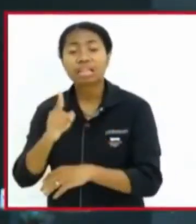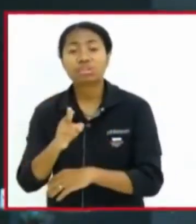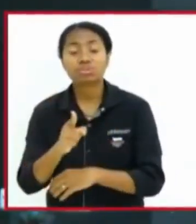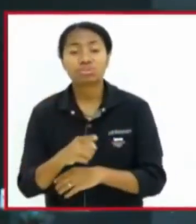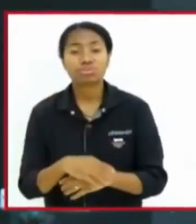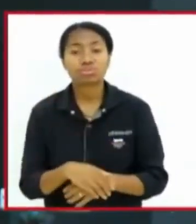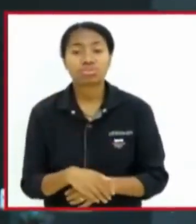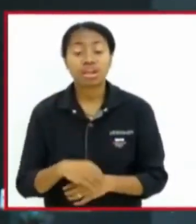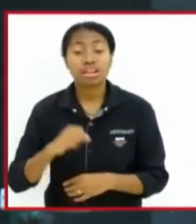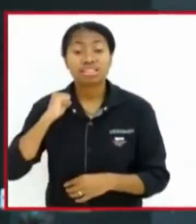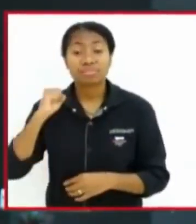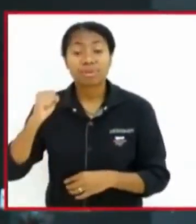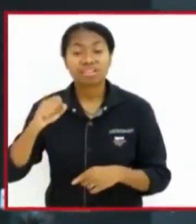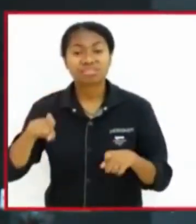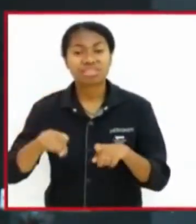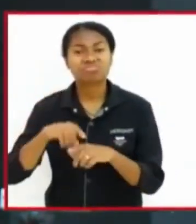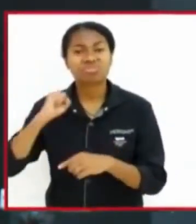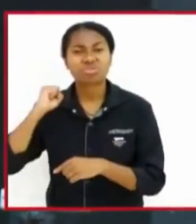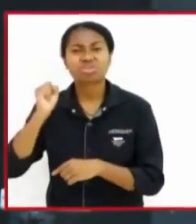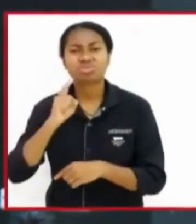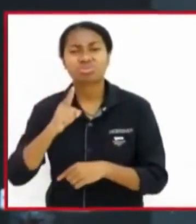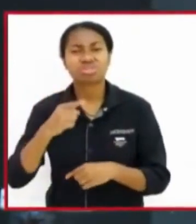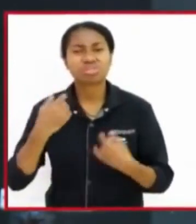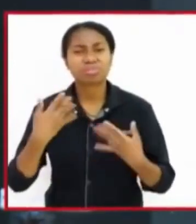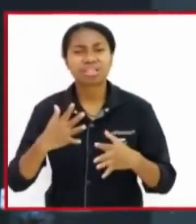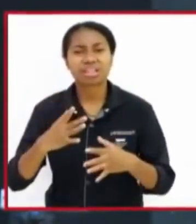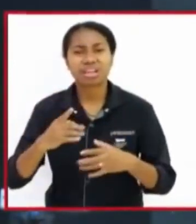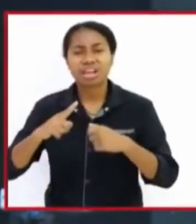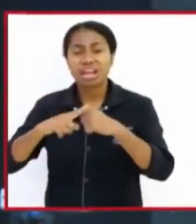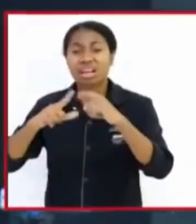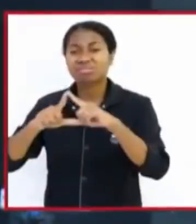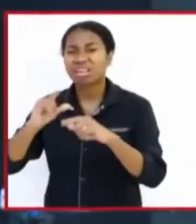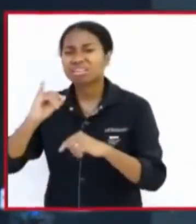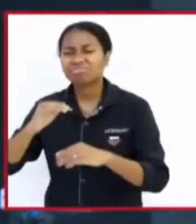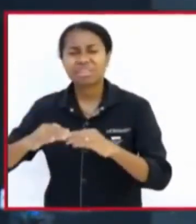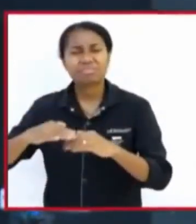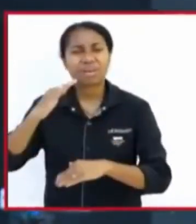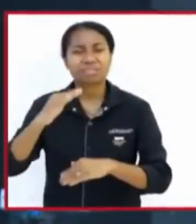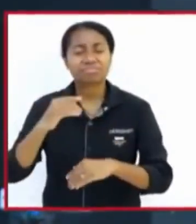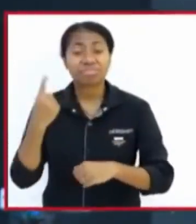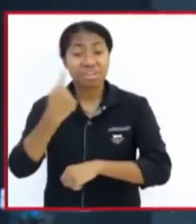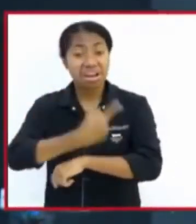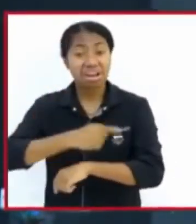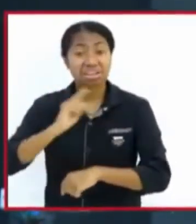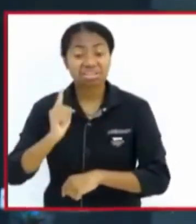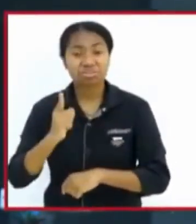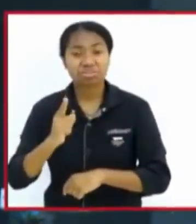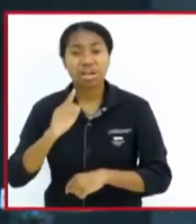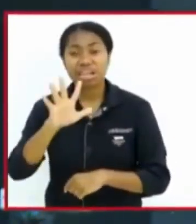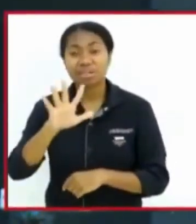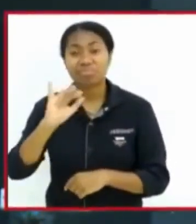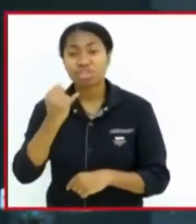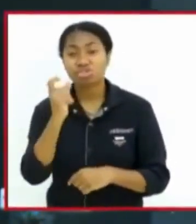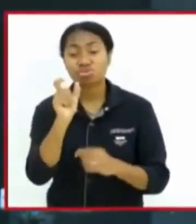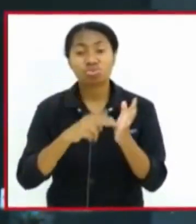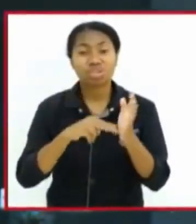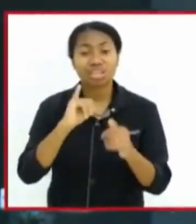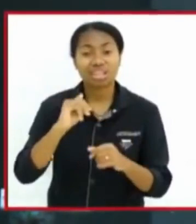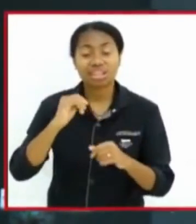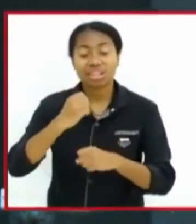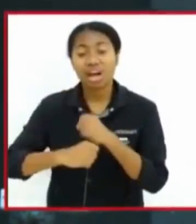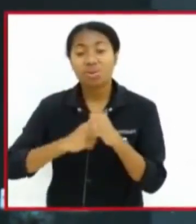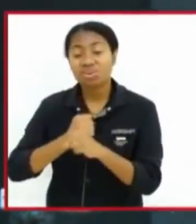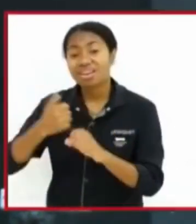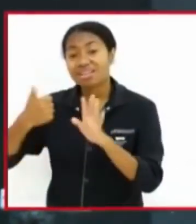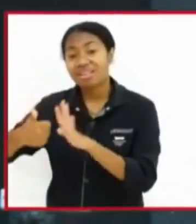semangat dan kekuatan Israel seperti berkali-kali lipat pada hari itu 5 Juni tahun 67